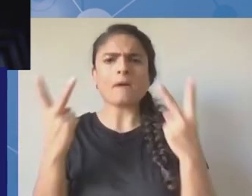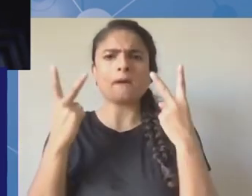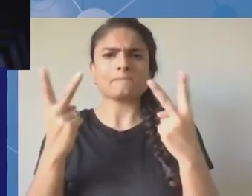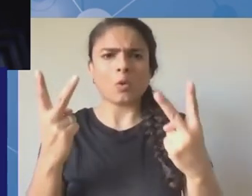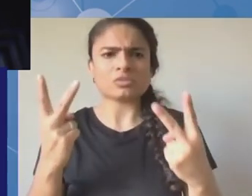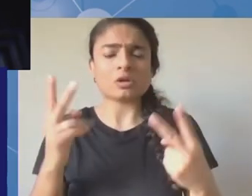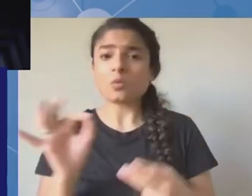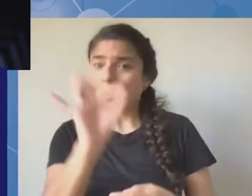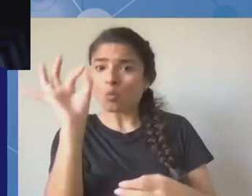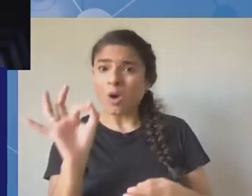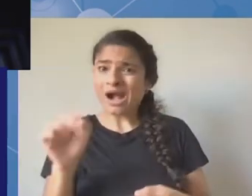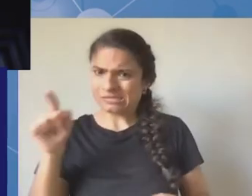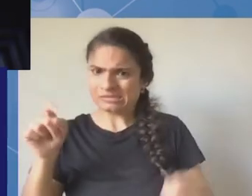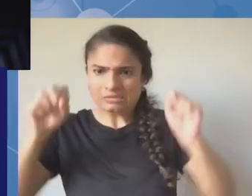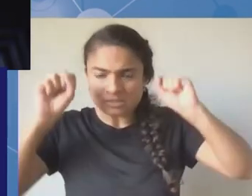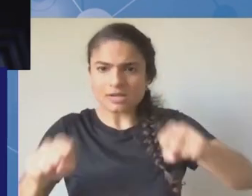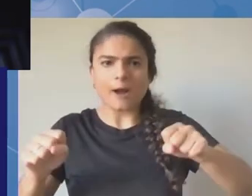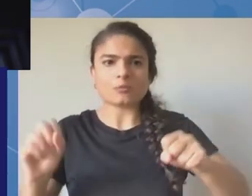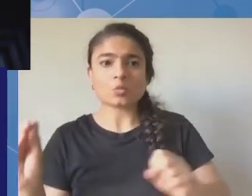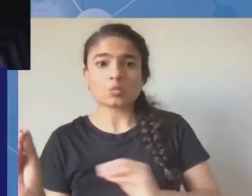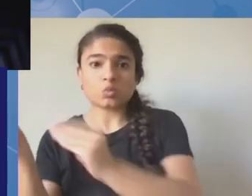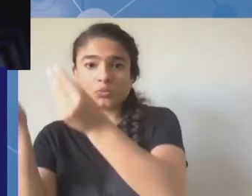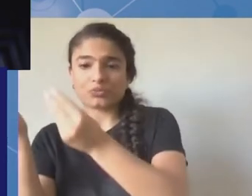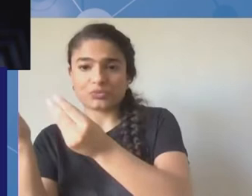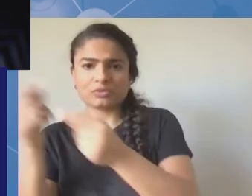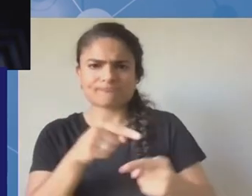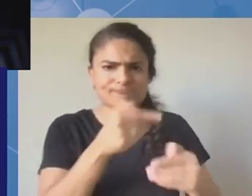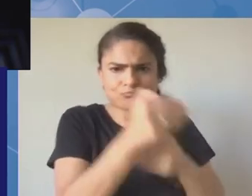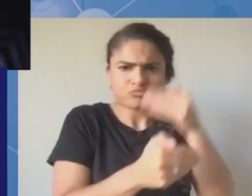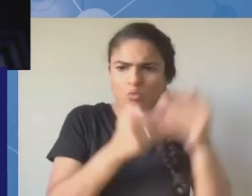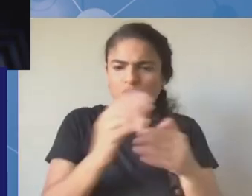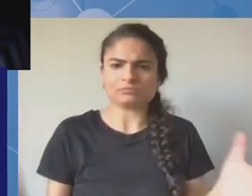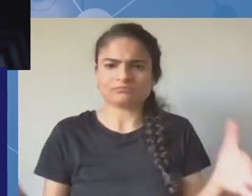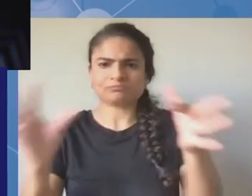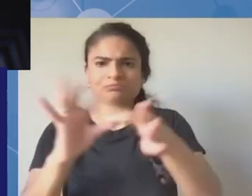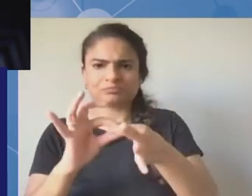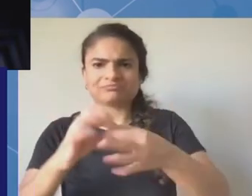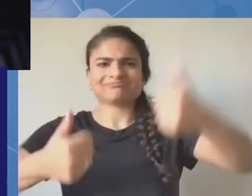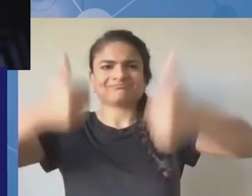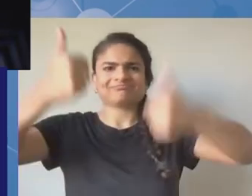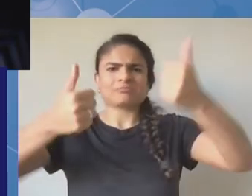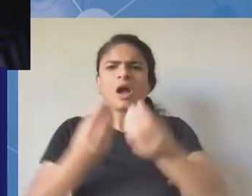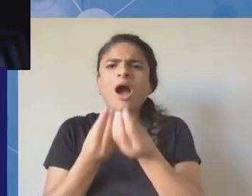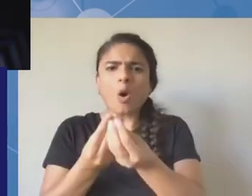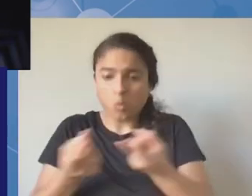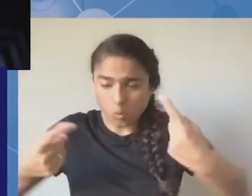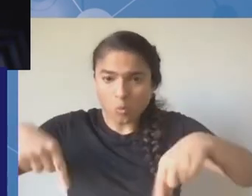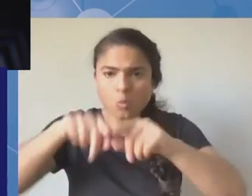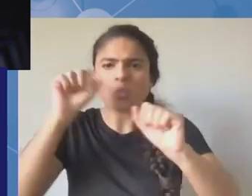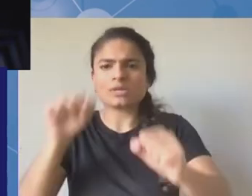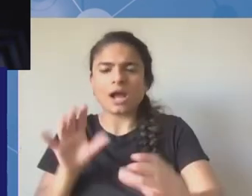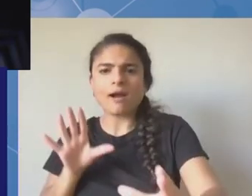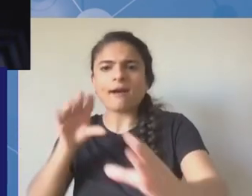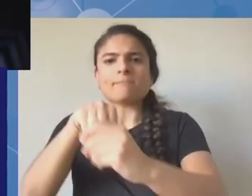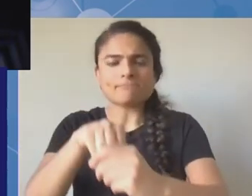المدارس التي تدار وتدير الإنترنت والتي نستطيع أن نوصل